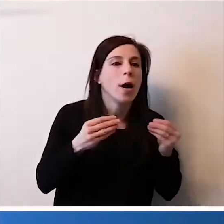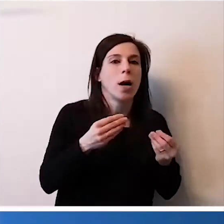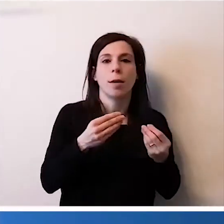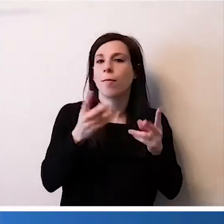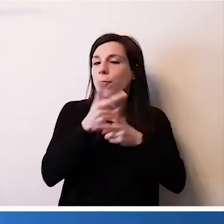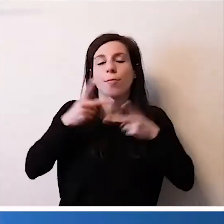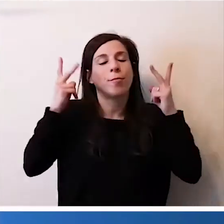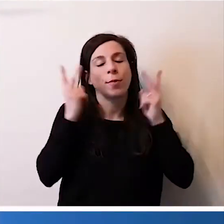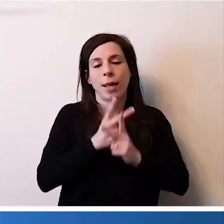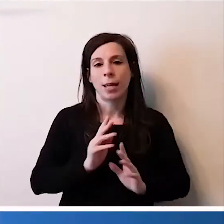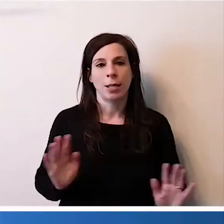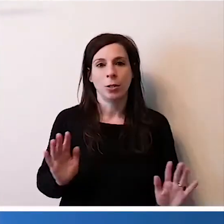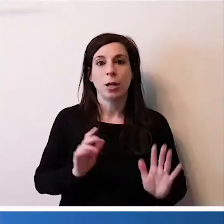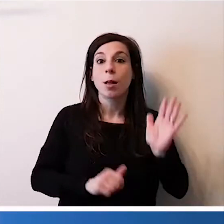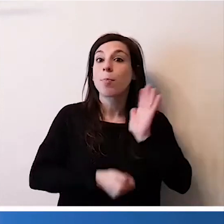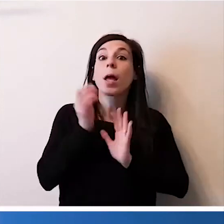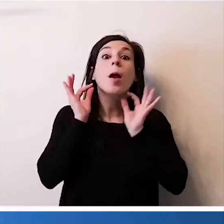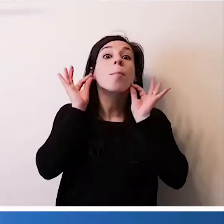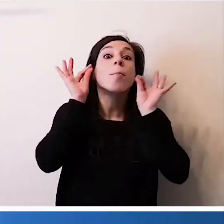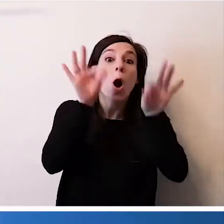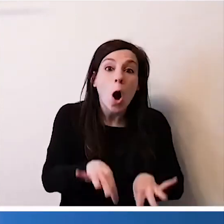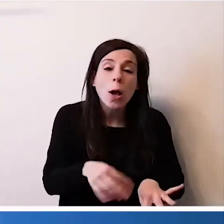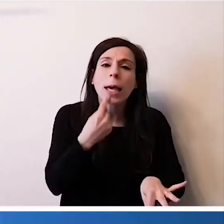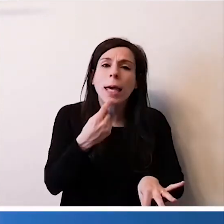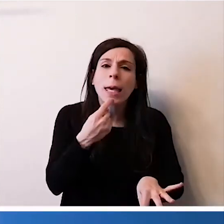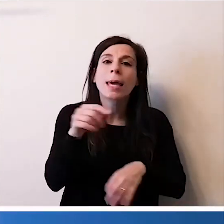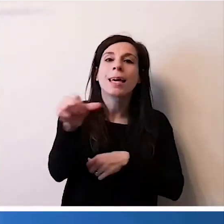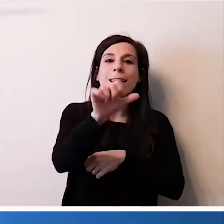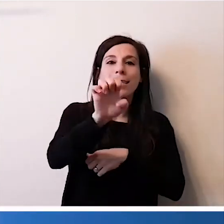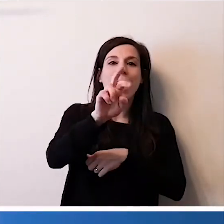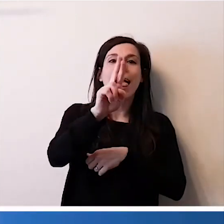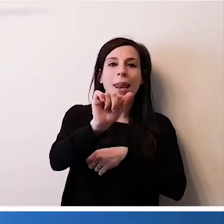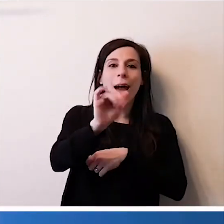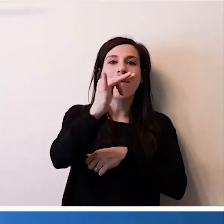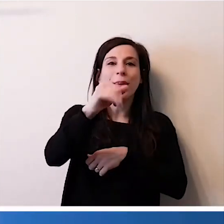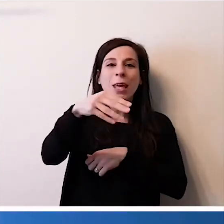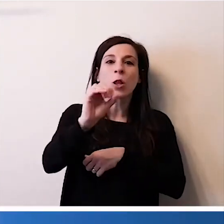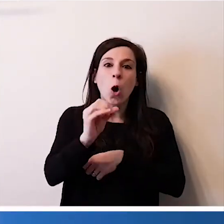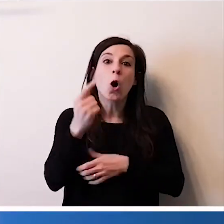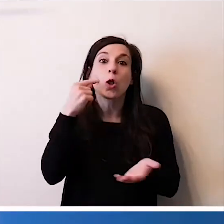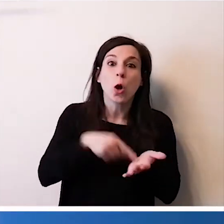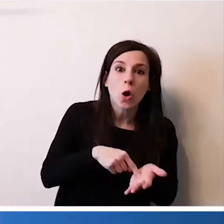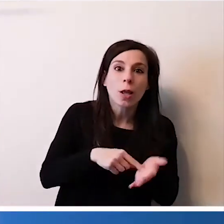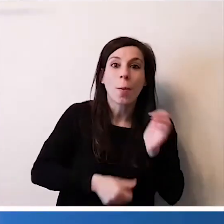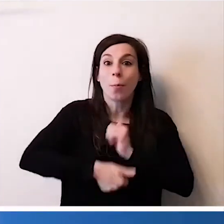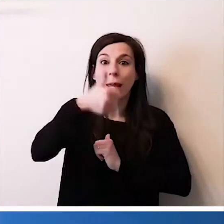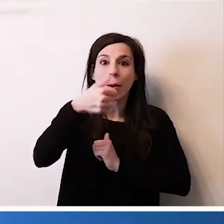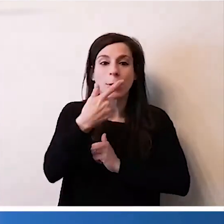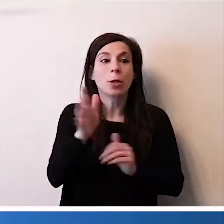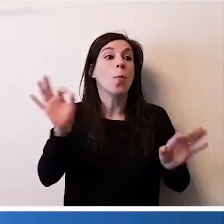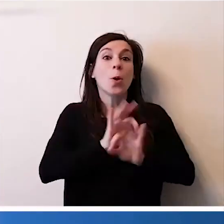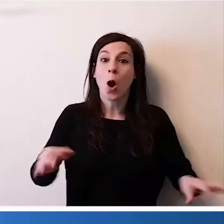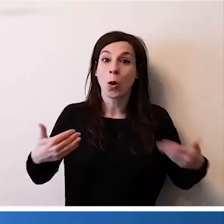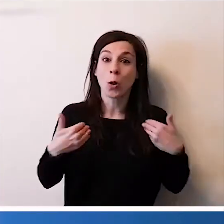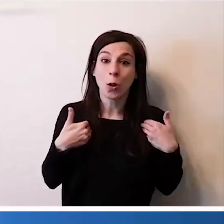arrivare, sapete chi fu? Fu Serafino. Guardate, portò una cosa